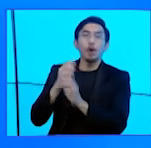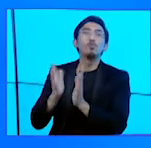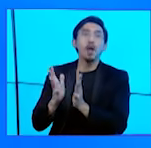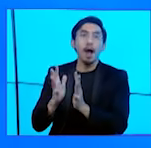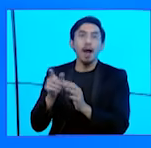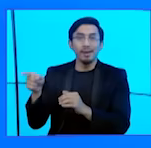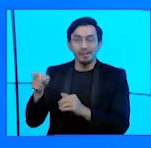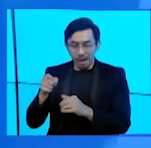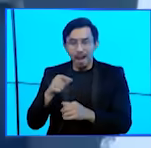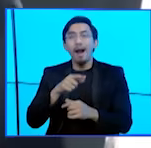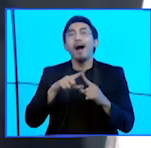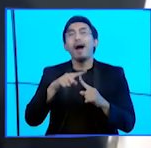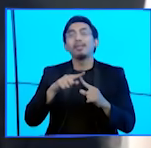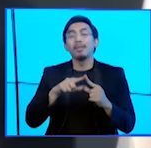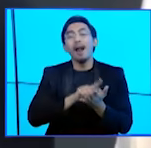Halilintar.